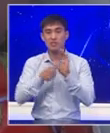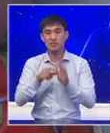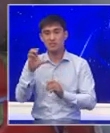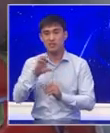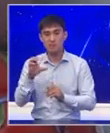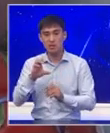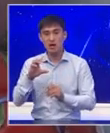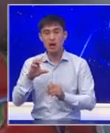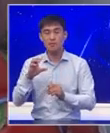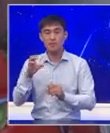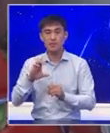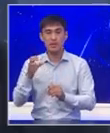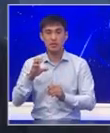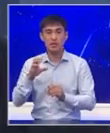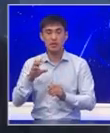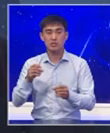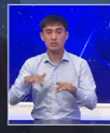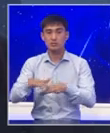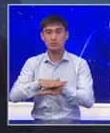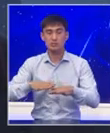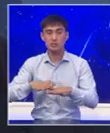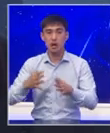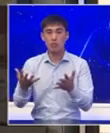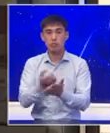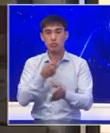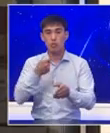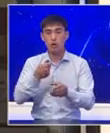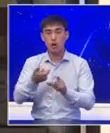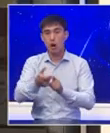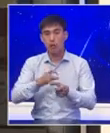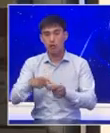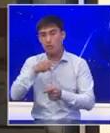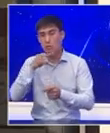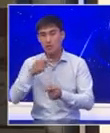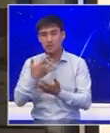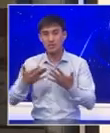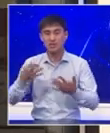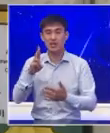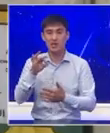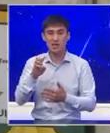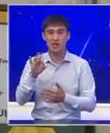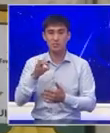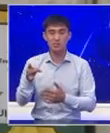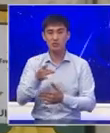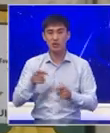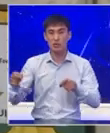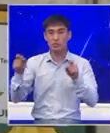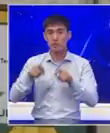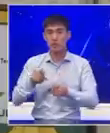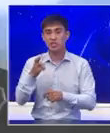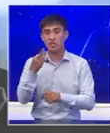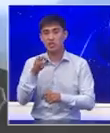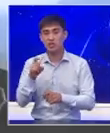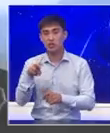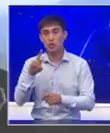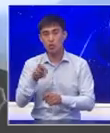столицы смогут приобрести на осенней ярмарке отборный картофель и мясо привезена из кигэн ского ира имперского районов ашинге левинский